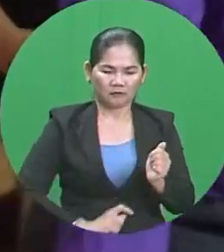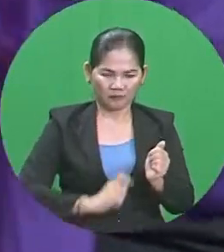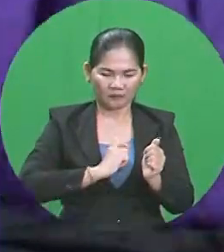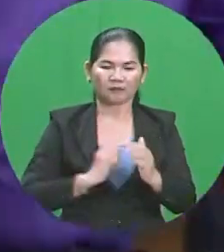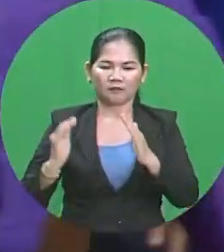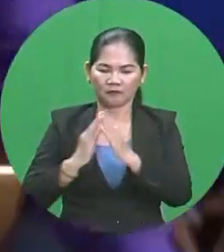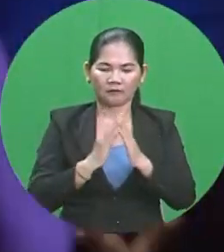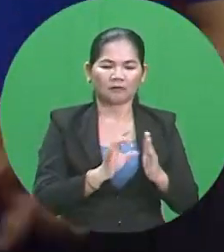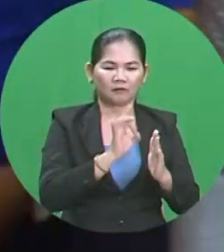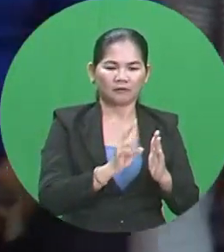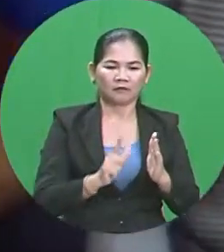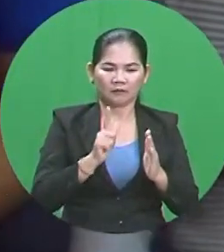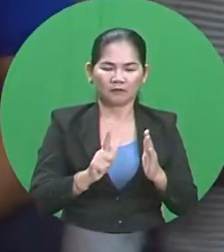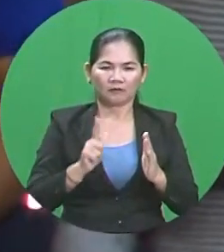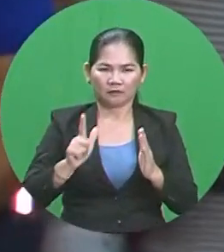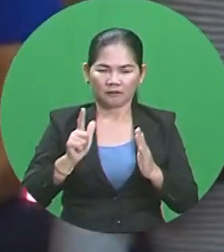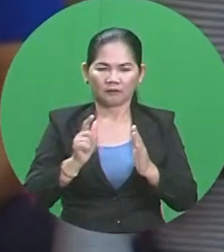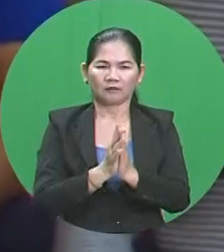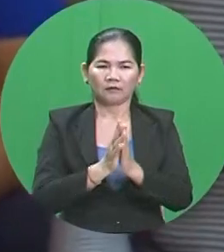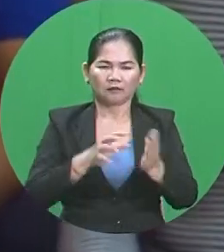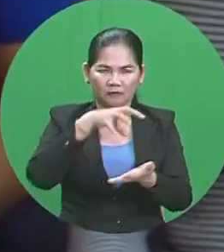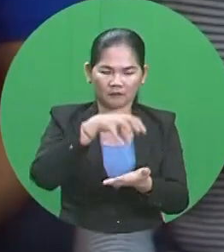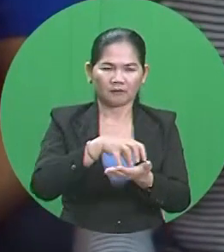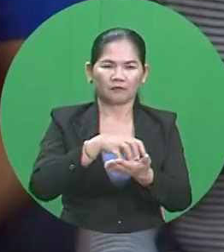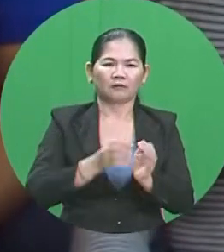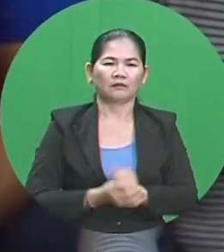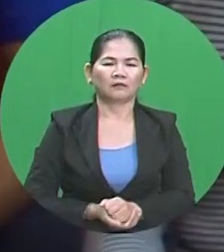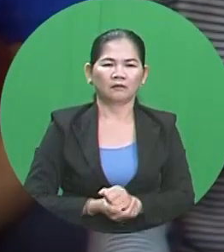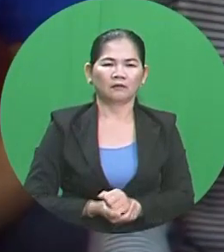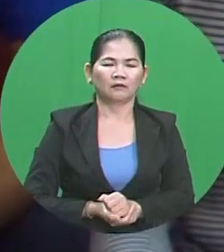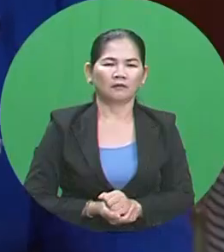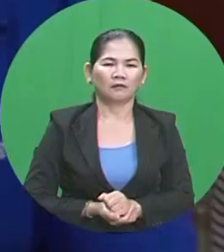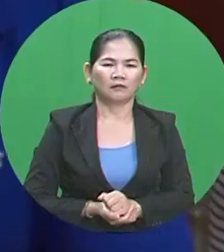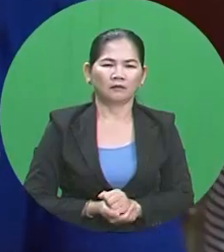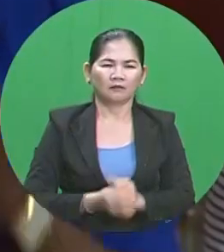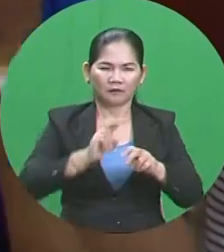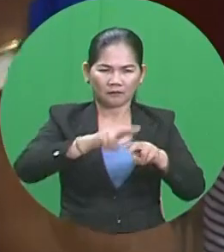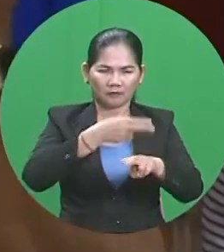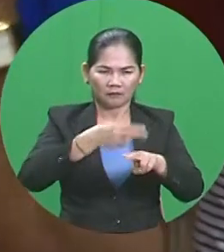ភូមិព្រែកថ្លឹងសង្កាត់ជើងឯកខណ្ឌដង្កោរាជធានីភ្នំពេញ